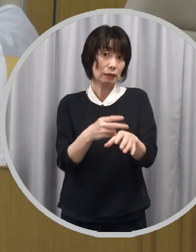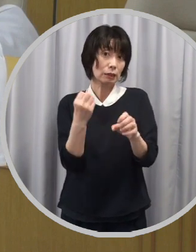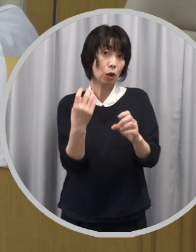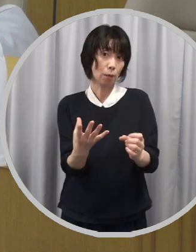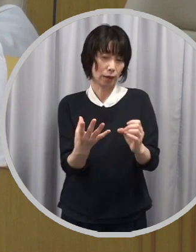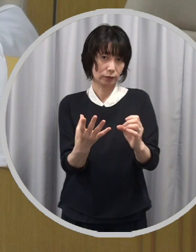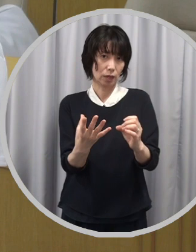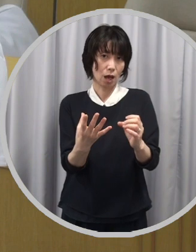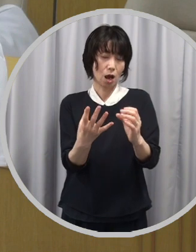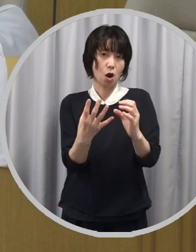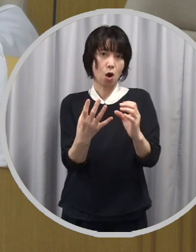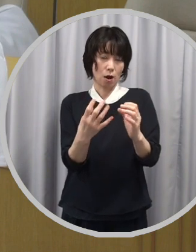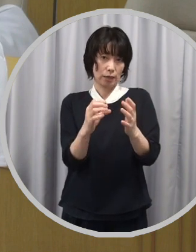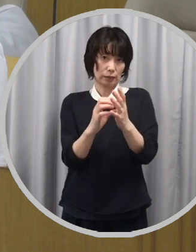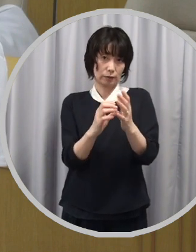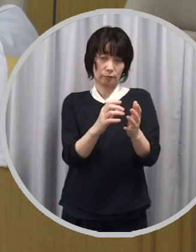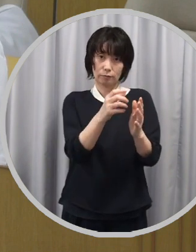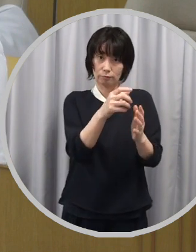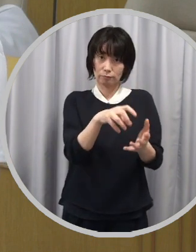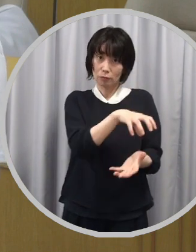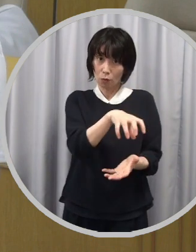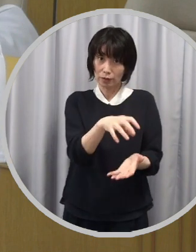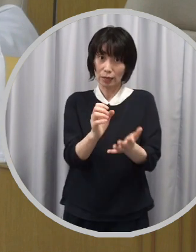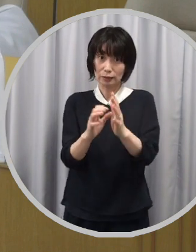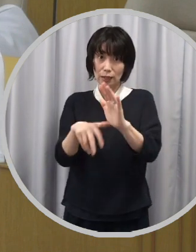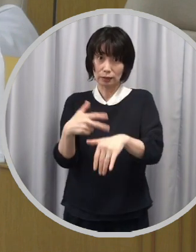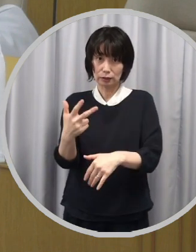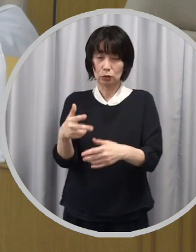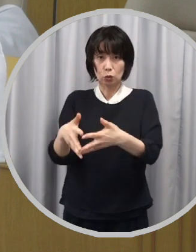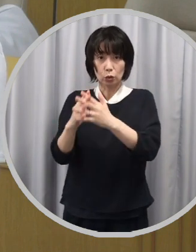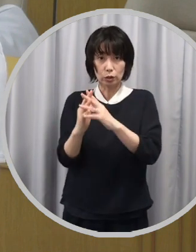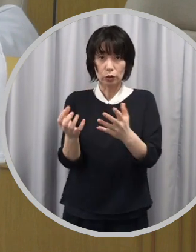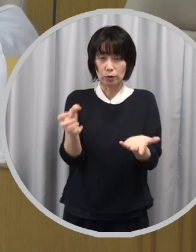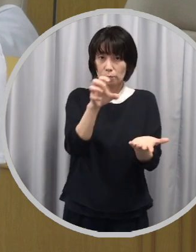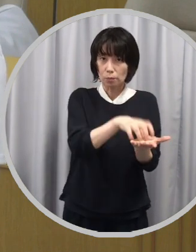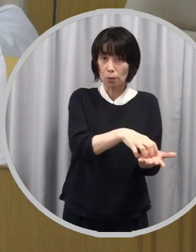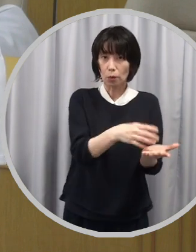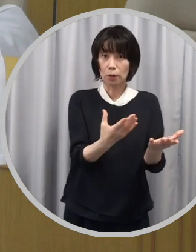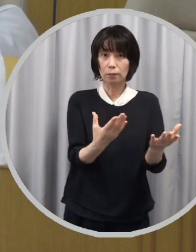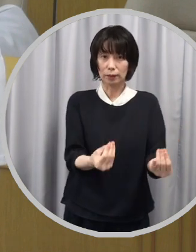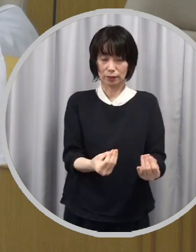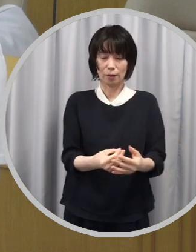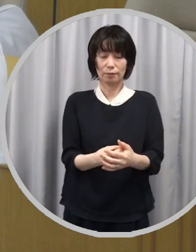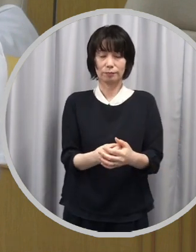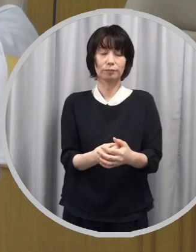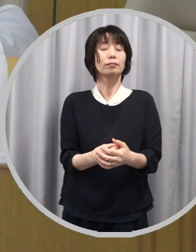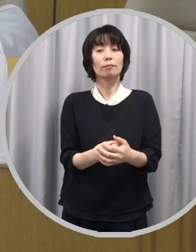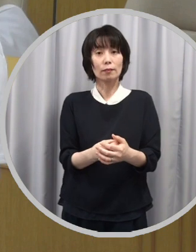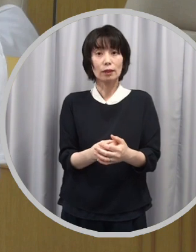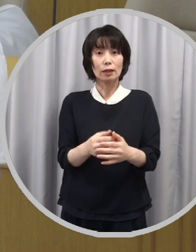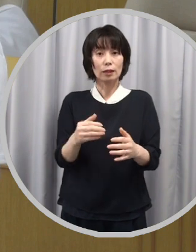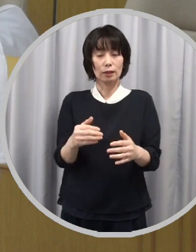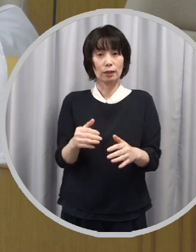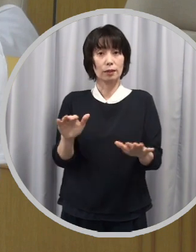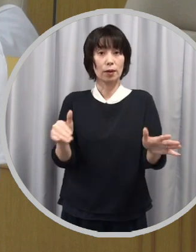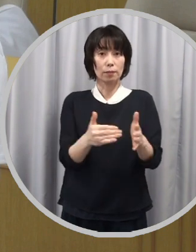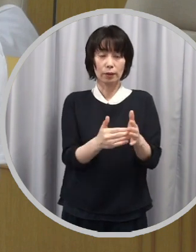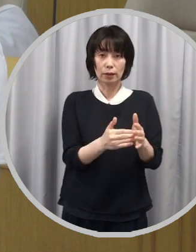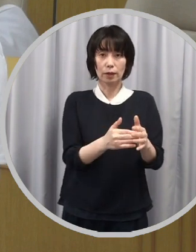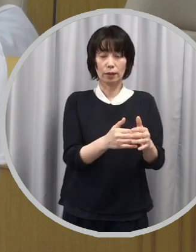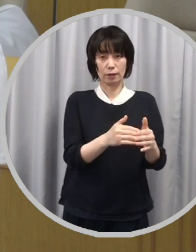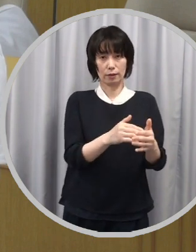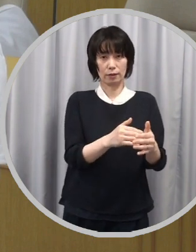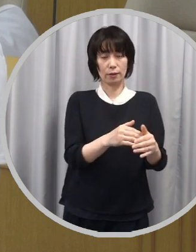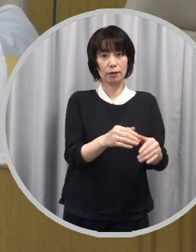センターの取り組みが紹介されております。本市ではこれまでもすでに進出されており